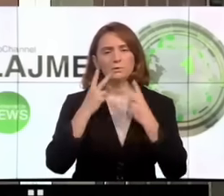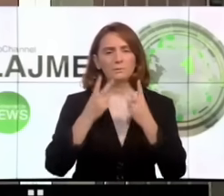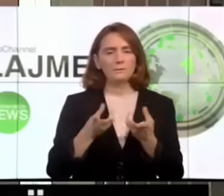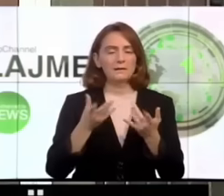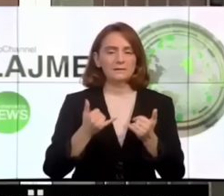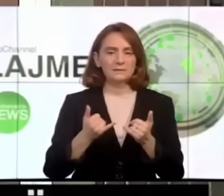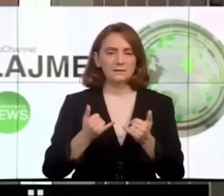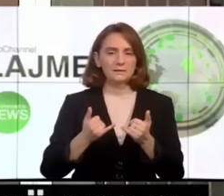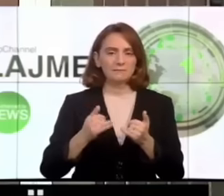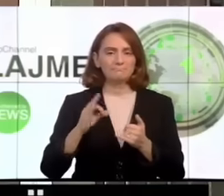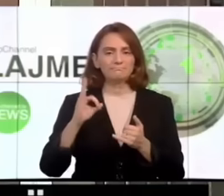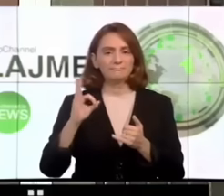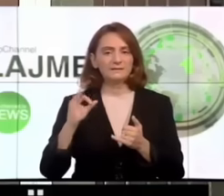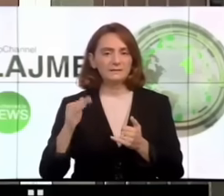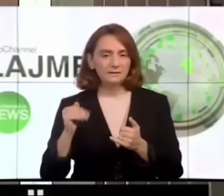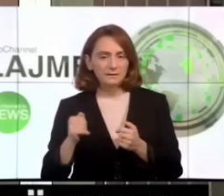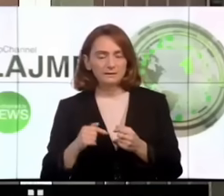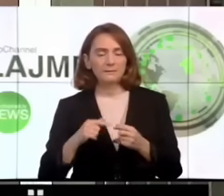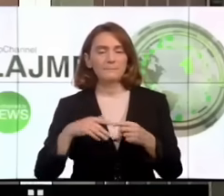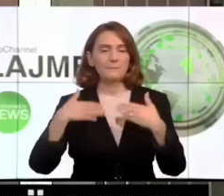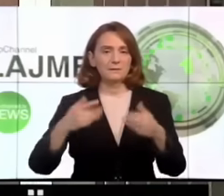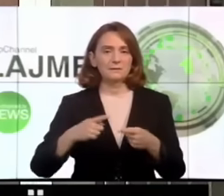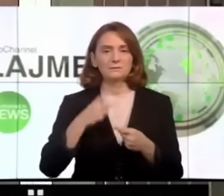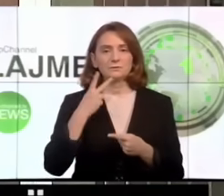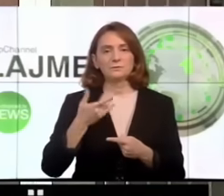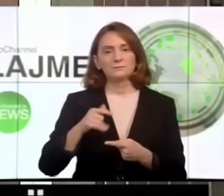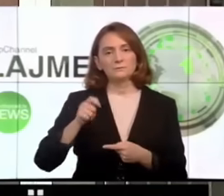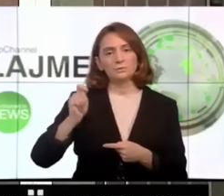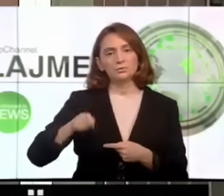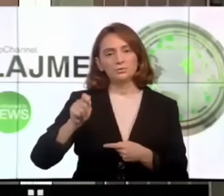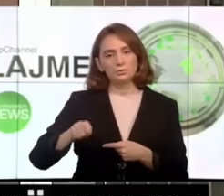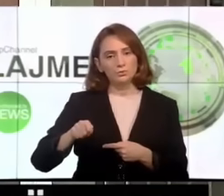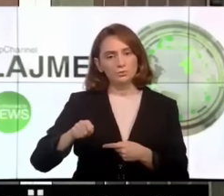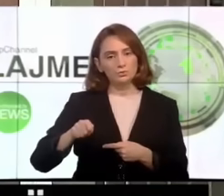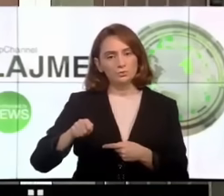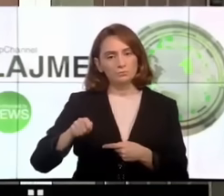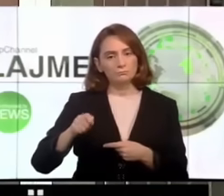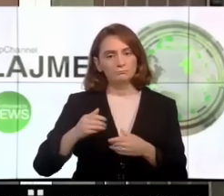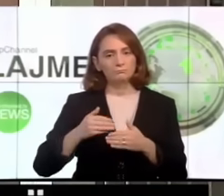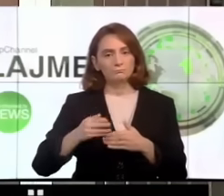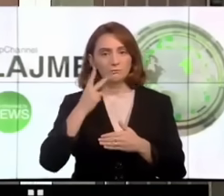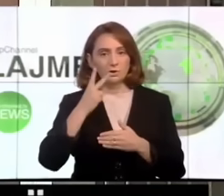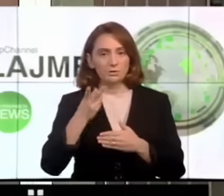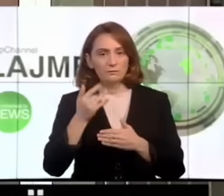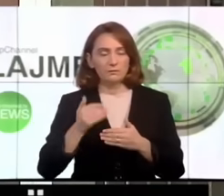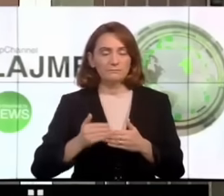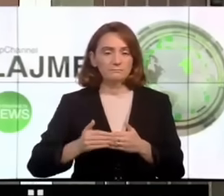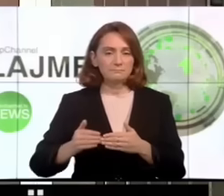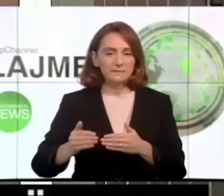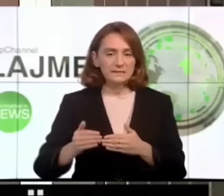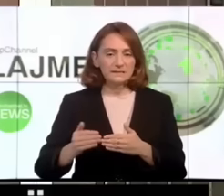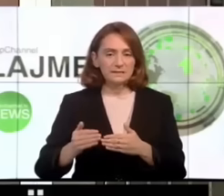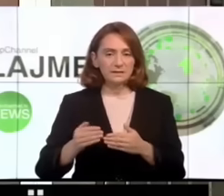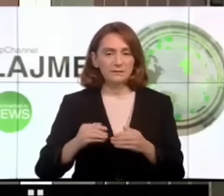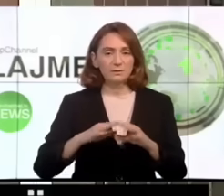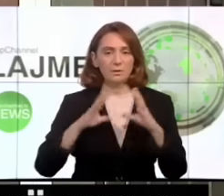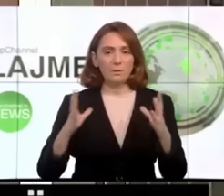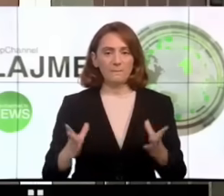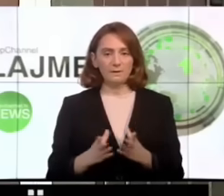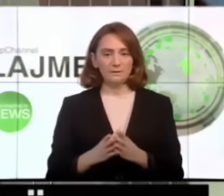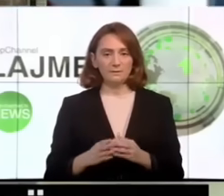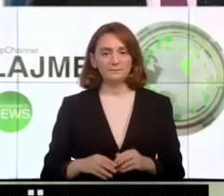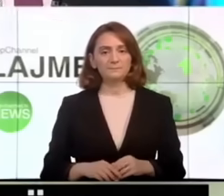hetimore të Partizanit përpara gjyqtares paraprake, e cila pritet të jetë sërish gjyqtarja e masave të sigurisë personal, zonja Irena